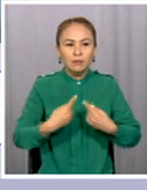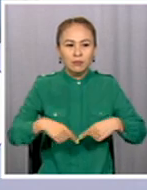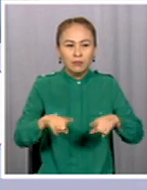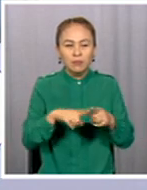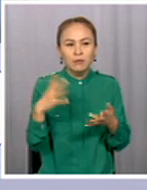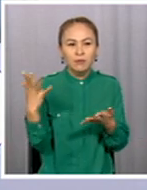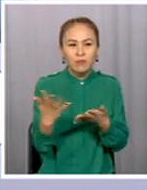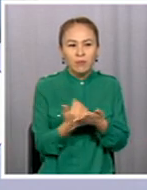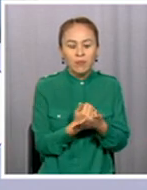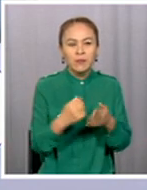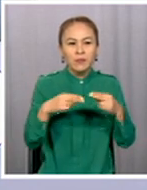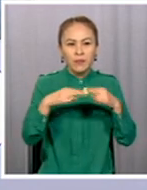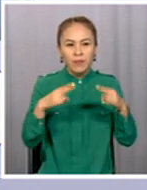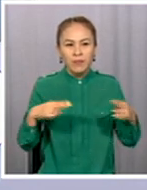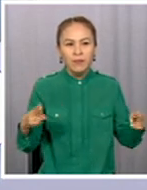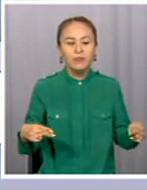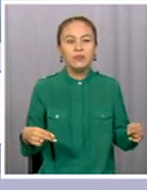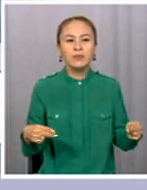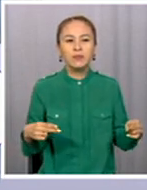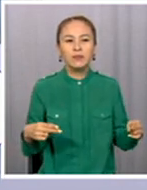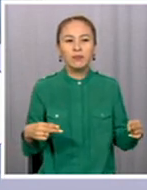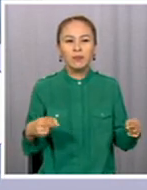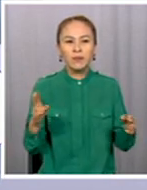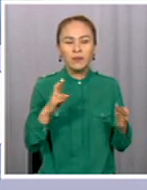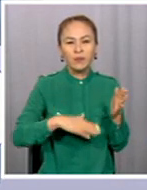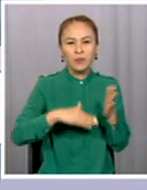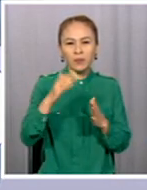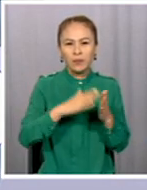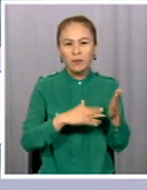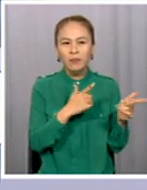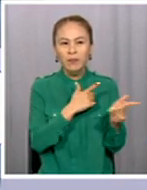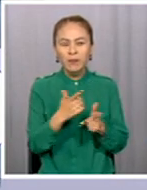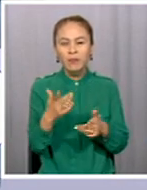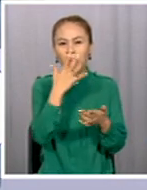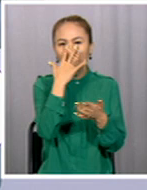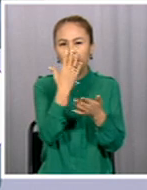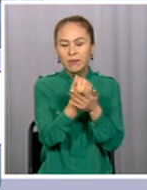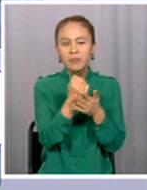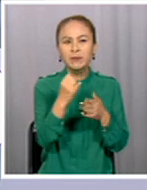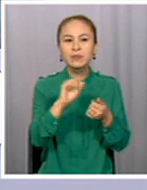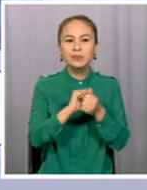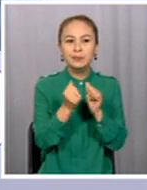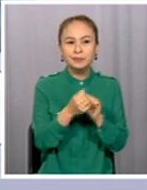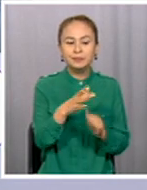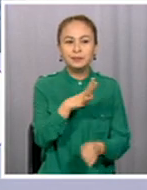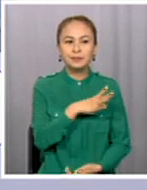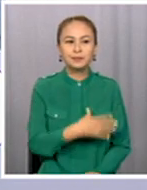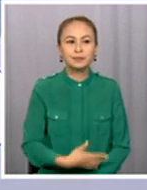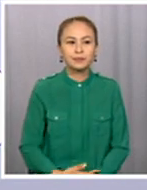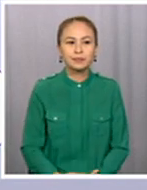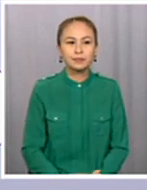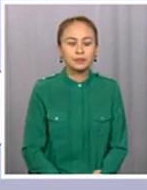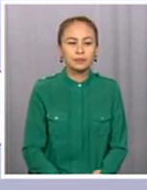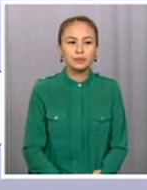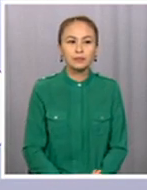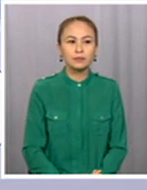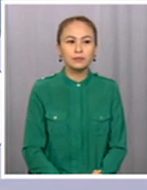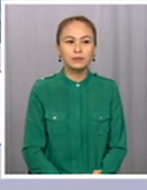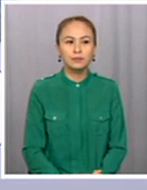табылған ғибадатханалардан әктастан жасалған тас мүсіндерде табылған болатын.